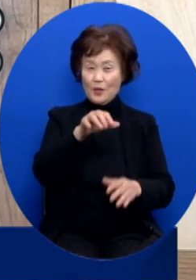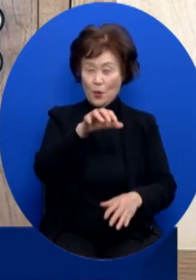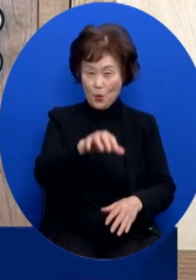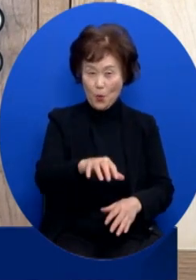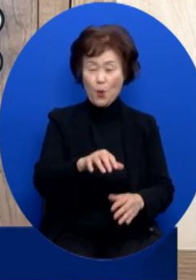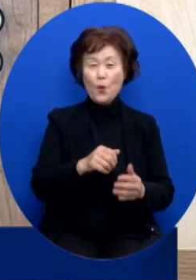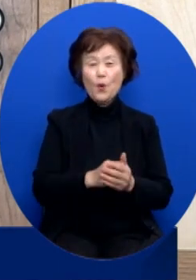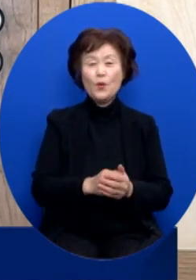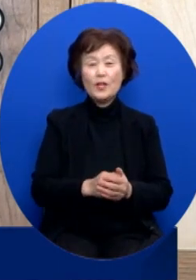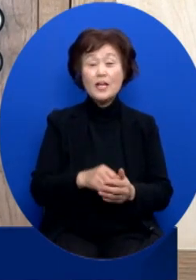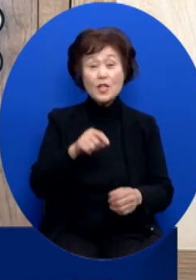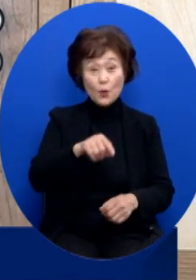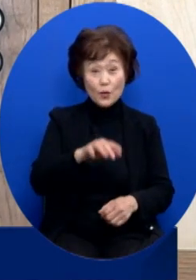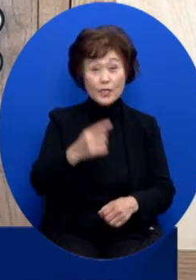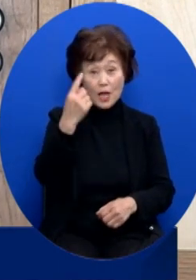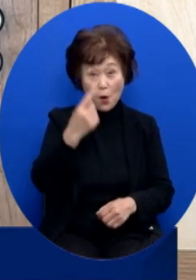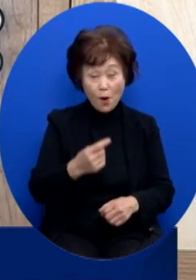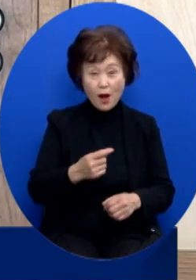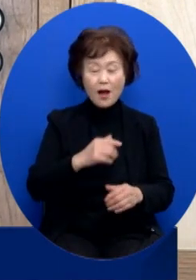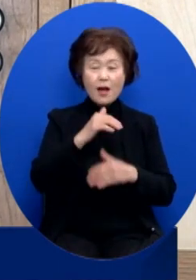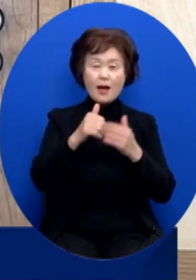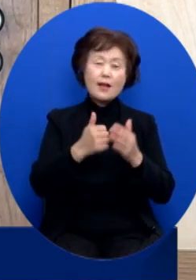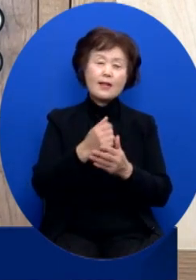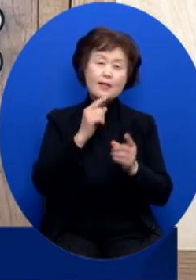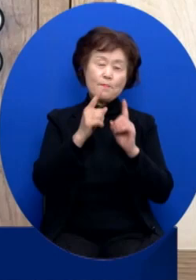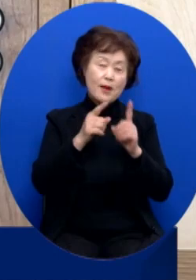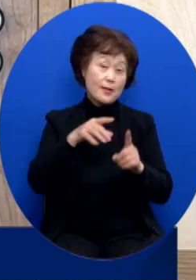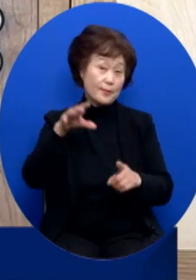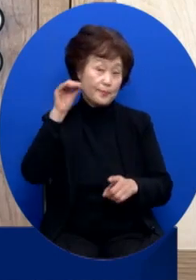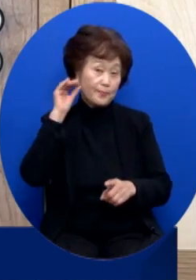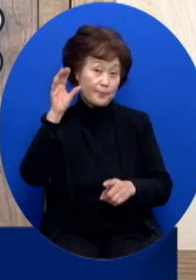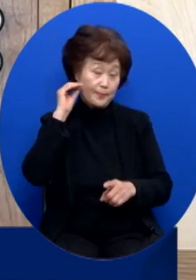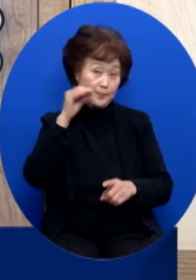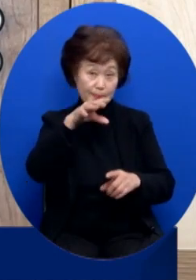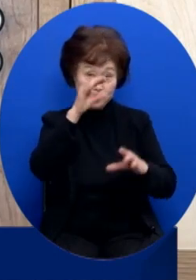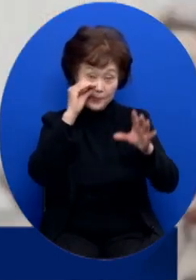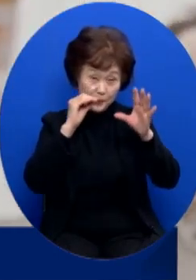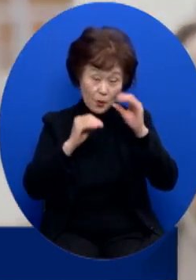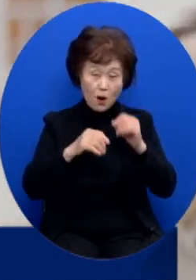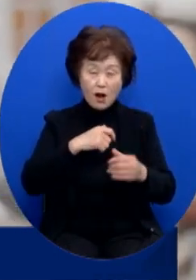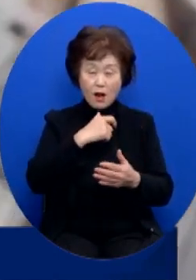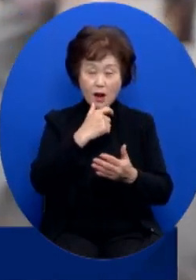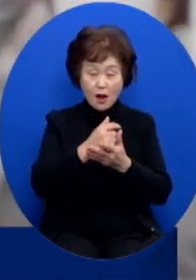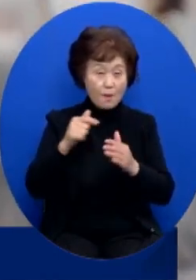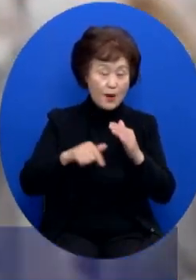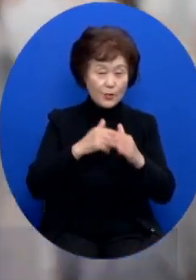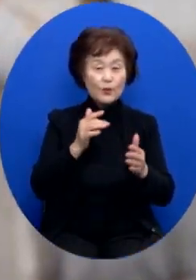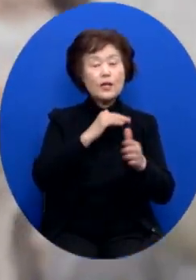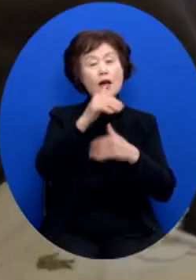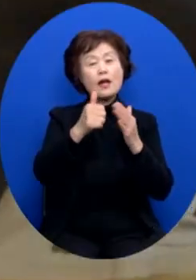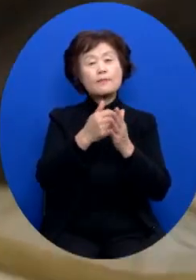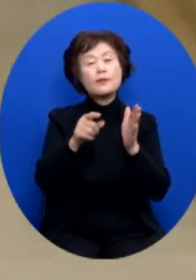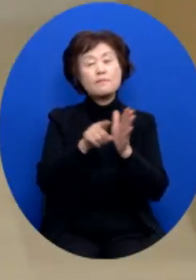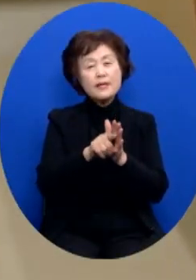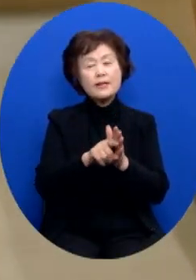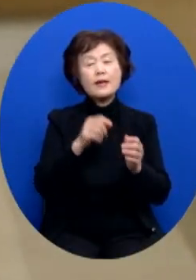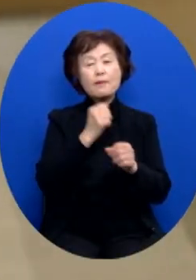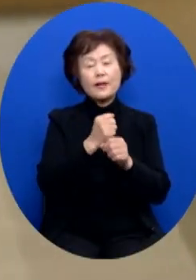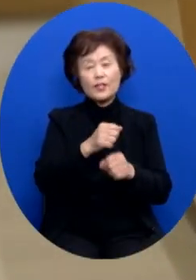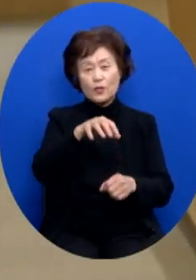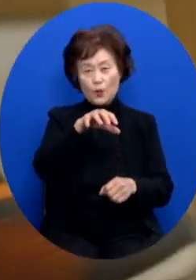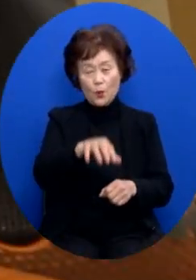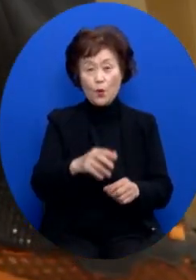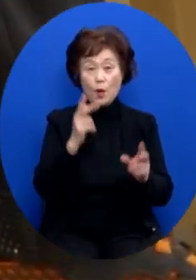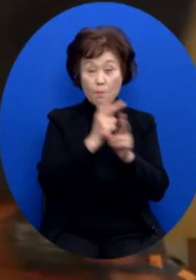이곳에 와서 말씀을 듣고 성령 하나님 가마 속에서 예수를 믿게 하는 공간 멍때림 샘플에서는 매주